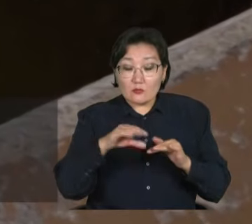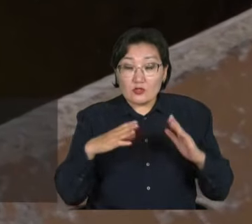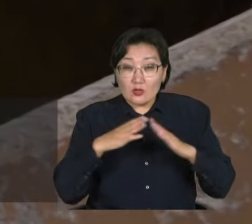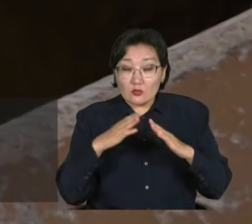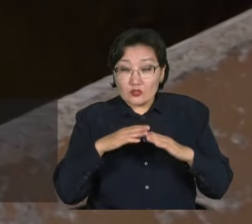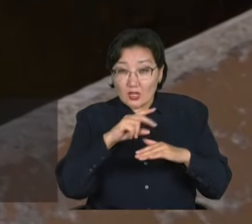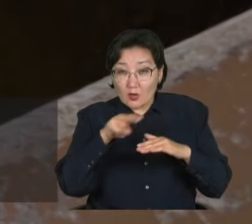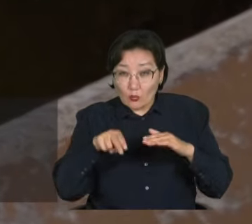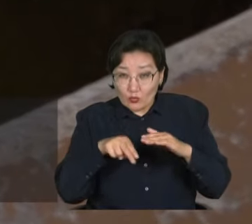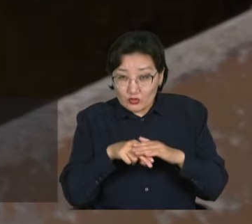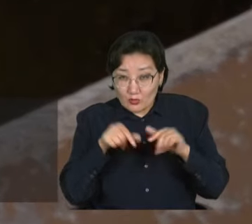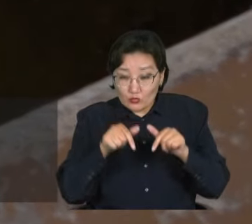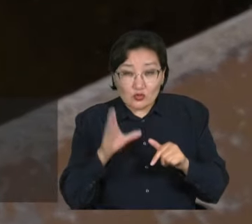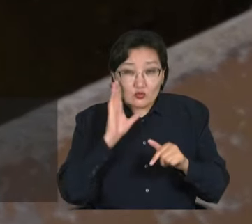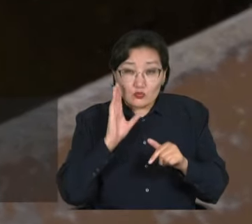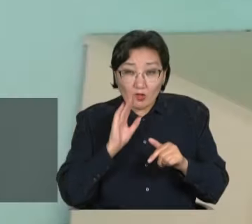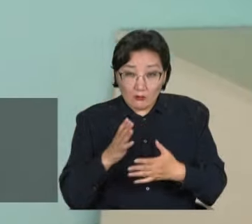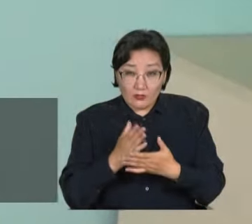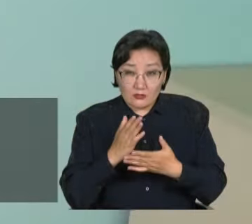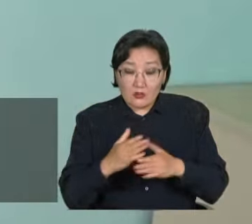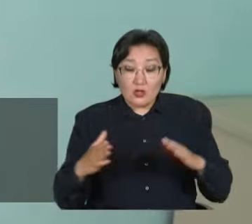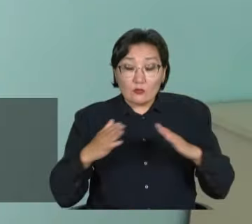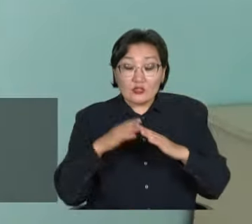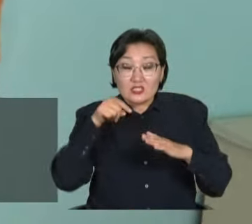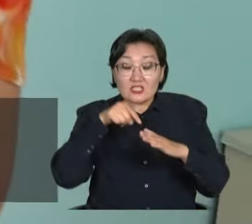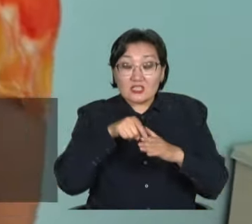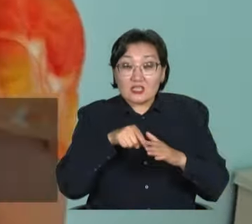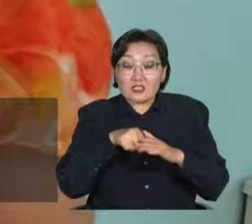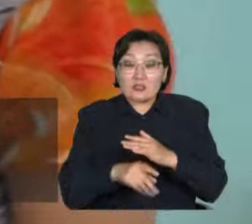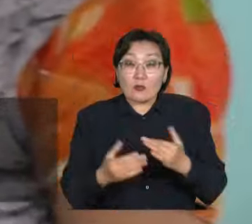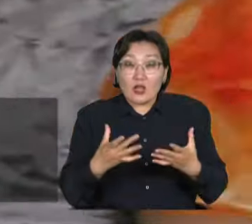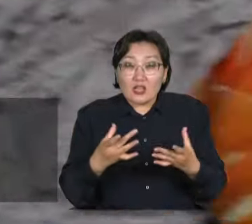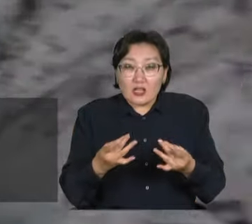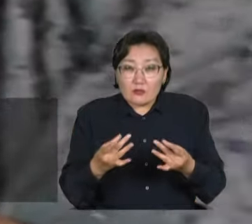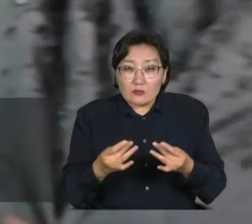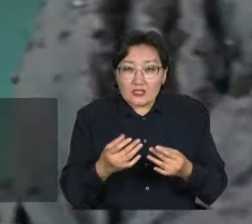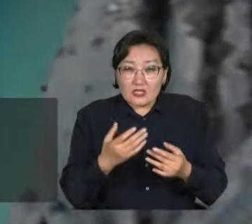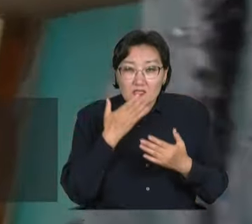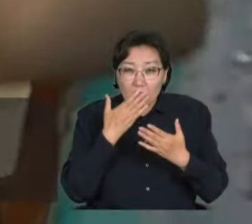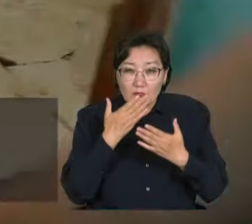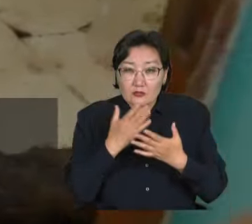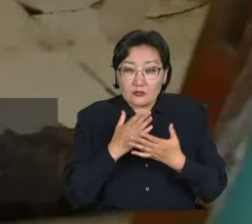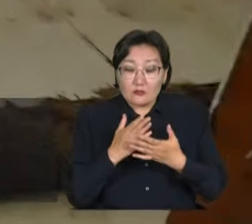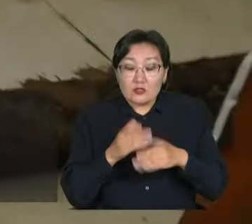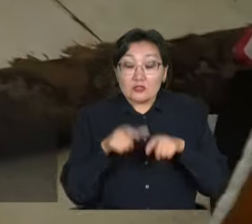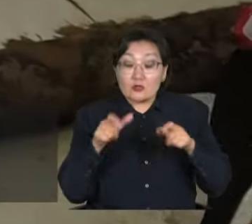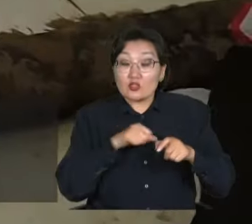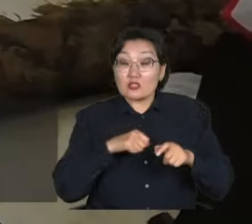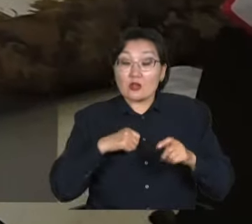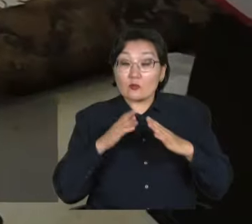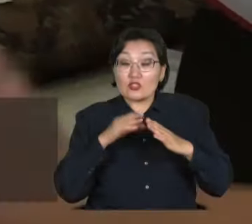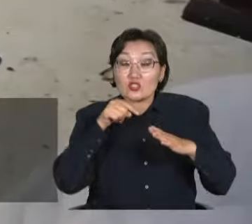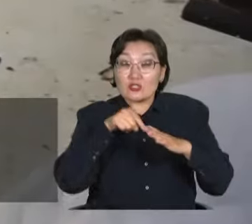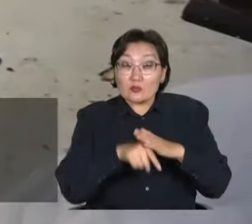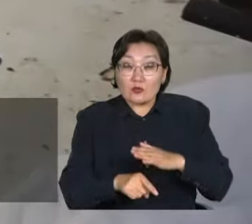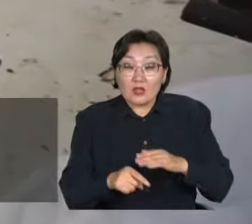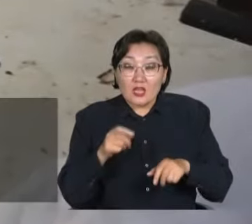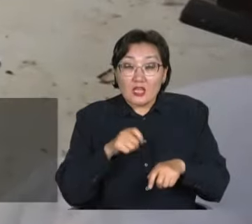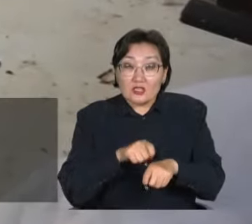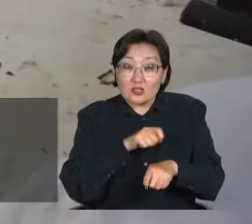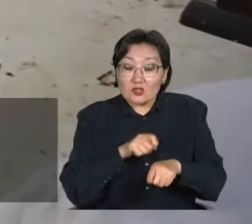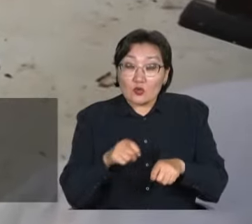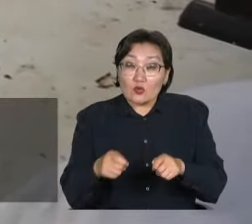астары осындай су шығып отыр. Баспананың іші қазірдің өзі ылғал тартып істеніп тұр. Ал тұрғындардың өзі үй ішінде етік киюге